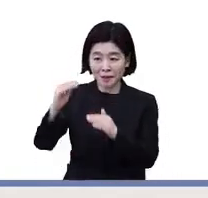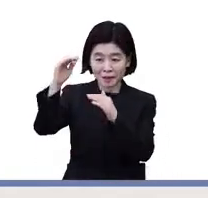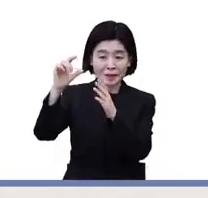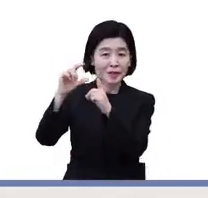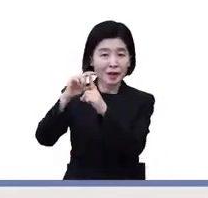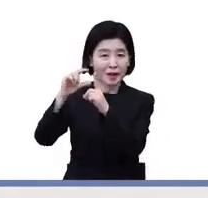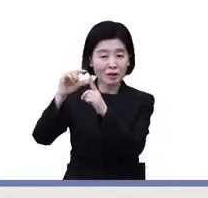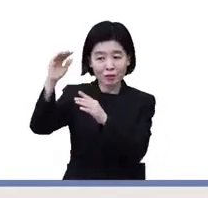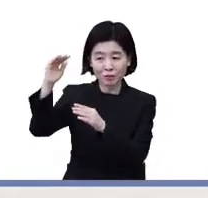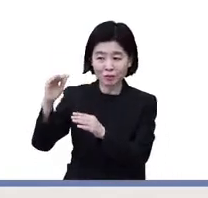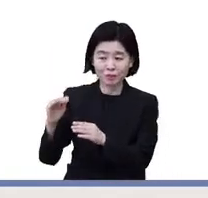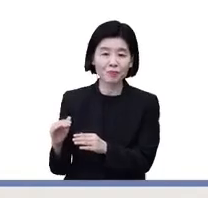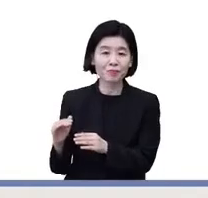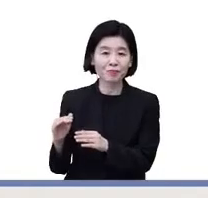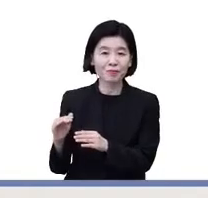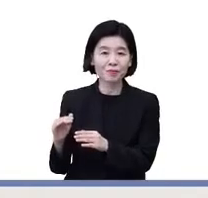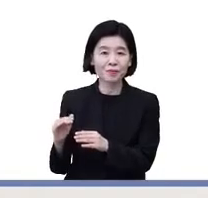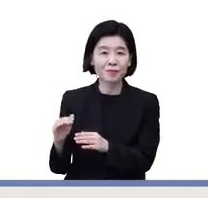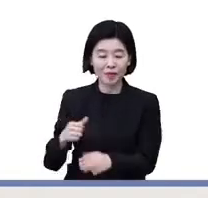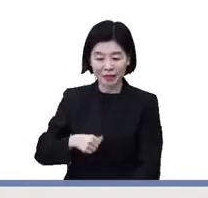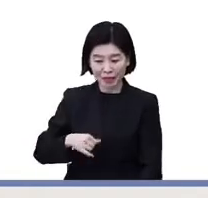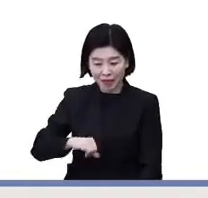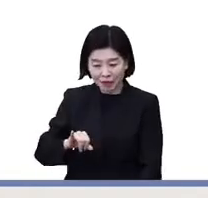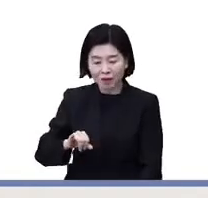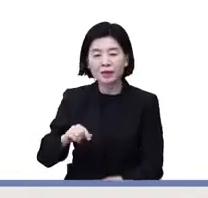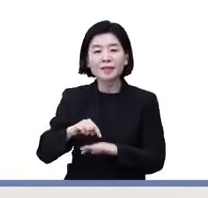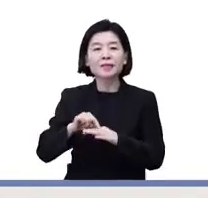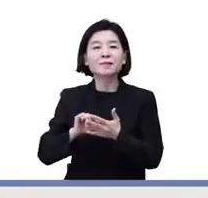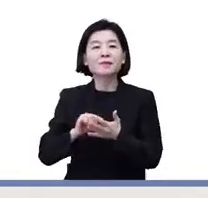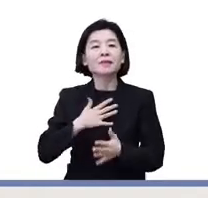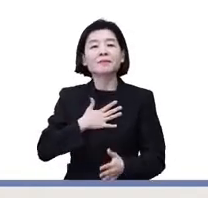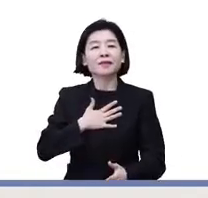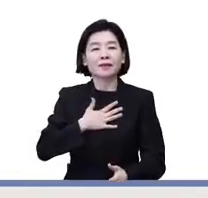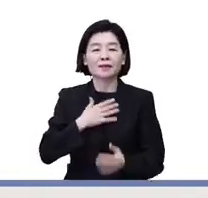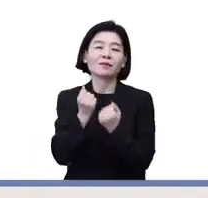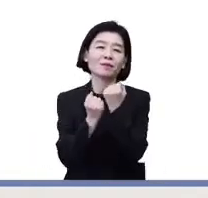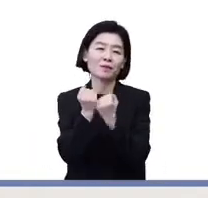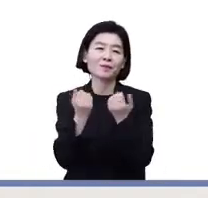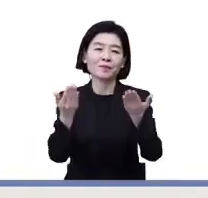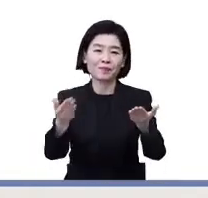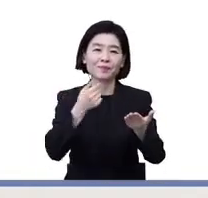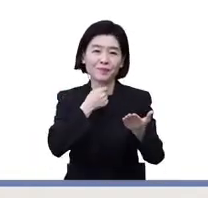묘사의 내면에 있는 아이의 심리에 대해서 조금 설명을 드리고자 합니다.